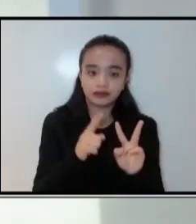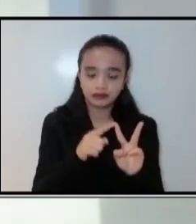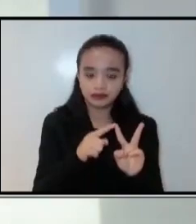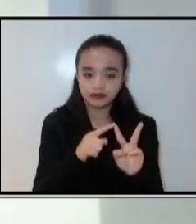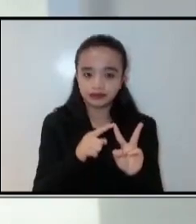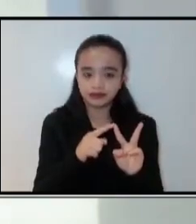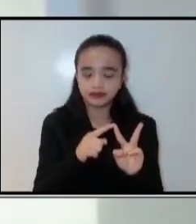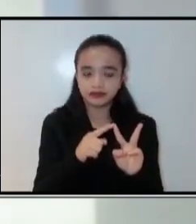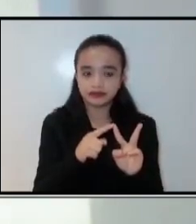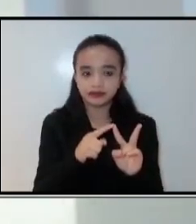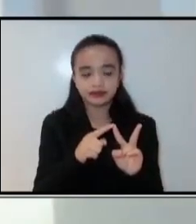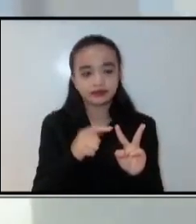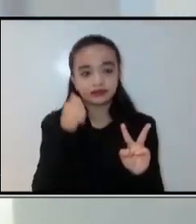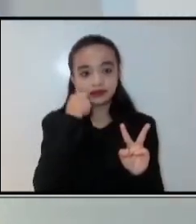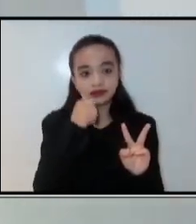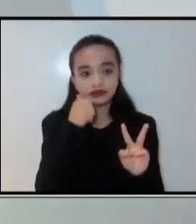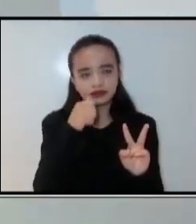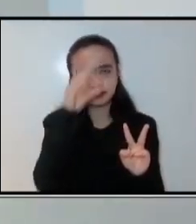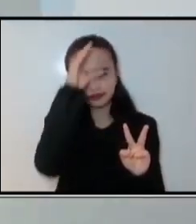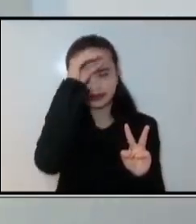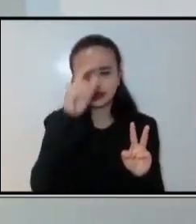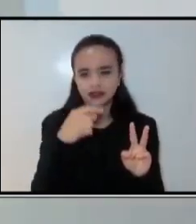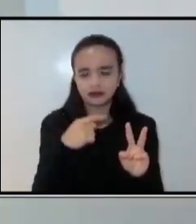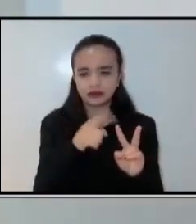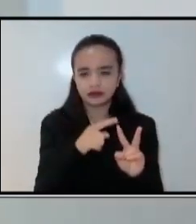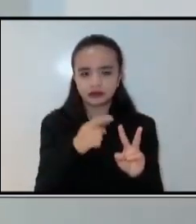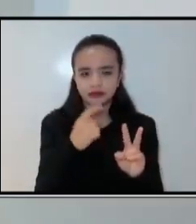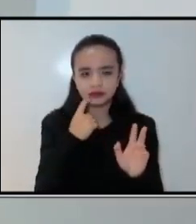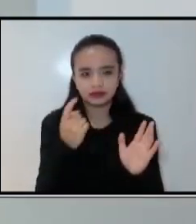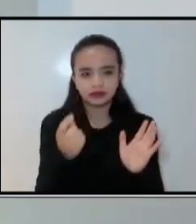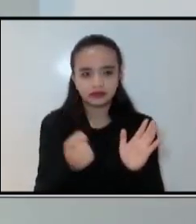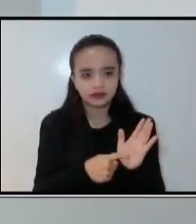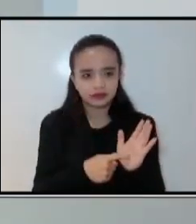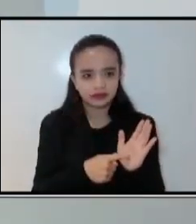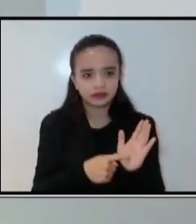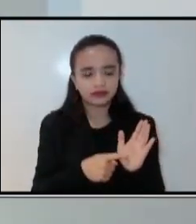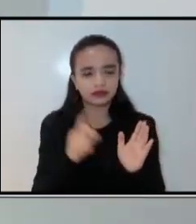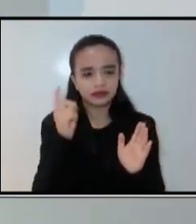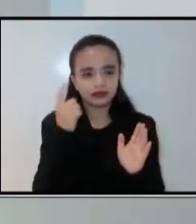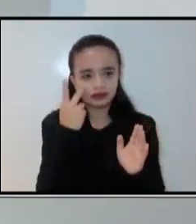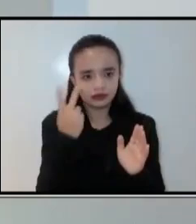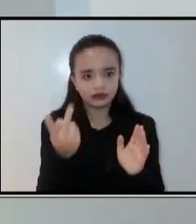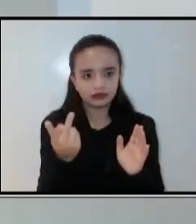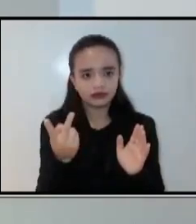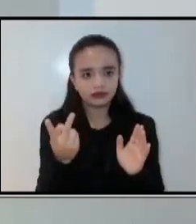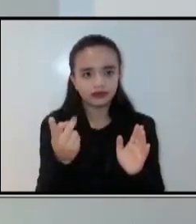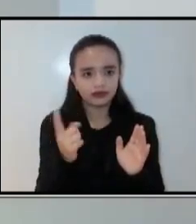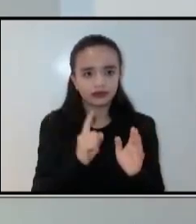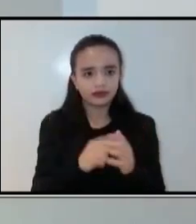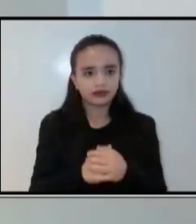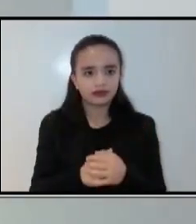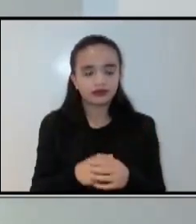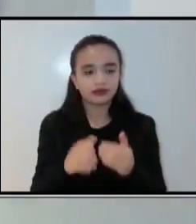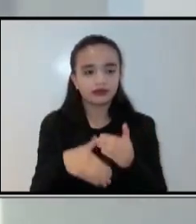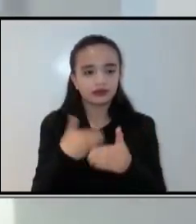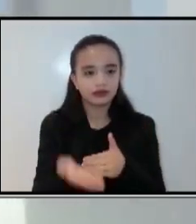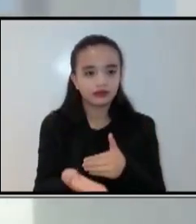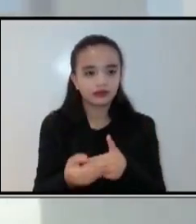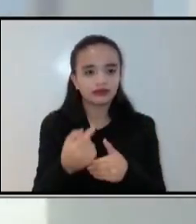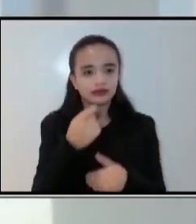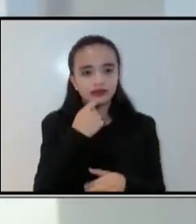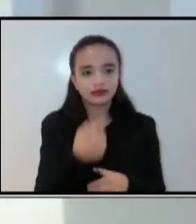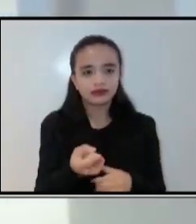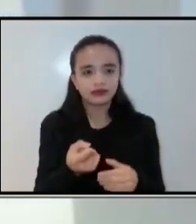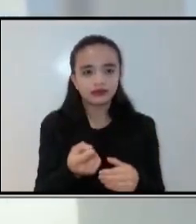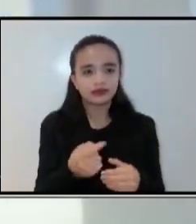boy or girl po, parang napapansin po niya na may gusto sa kanya, yung katropa niya. And then, parang sinasabihan niya na,